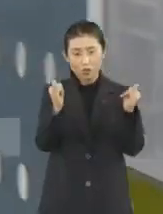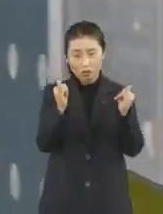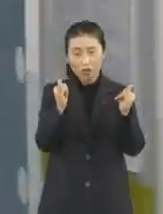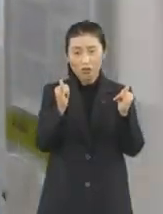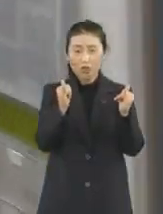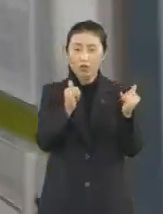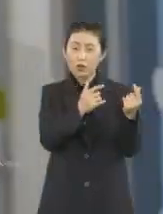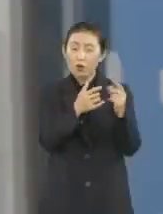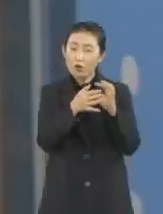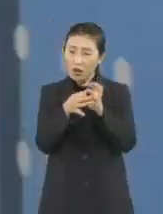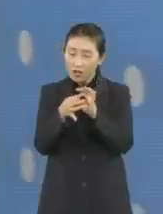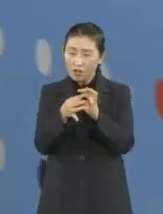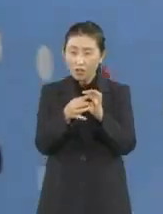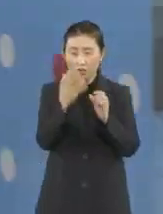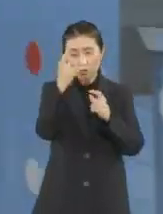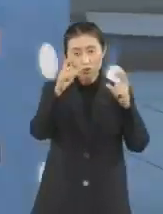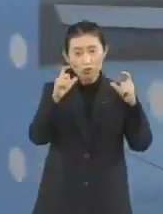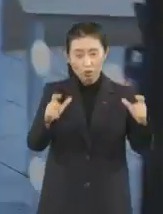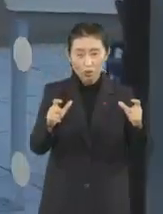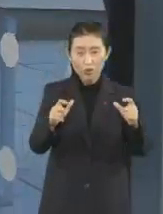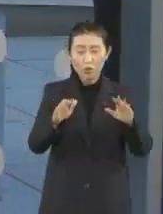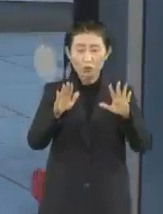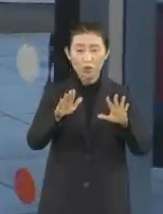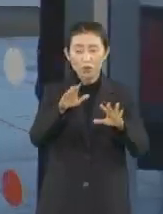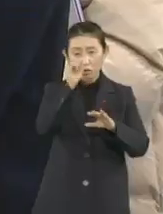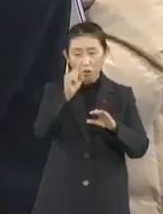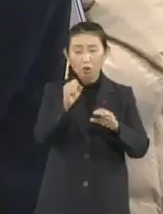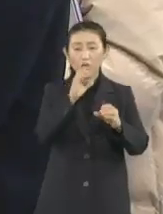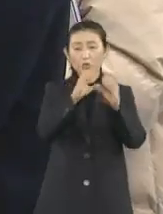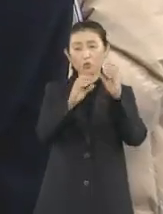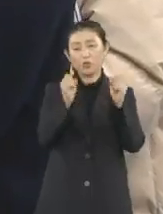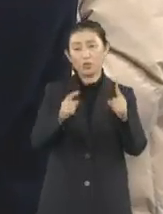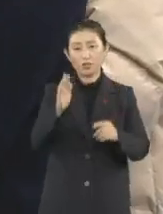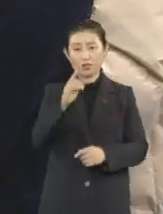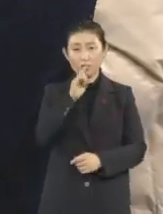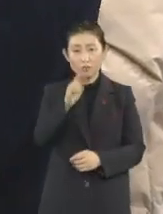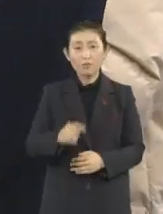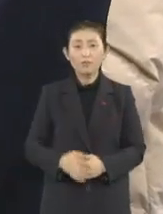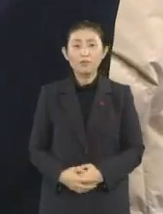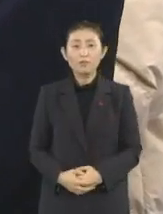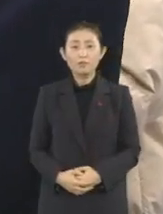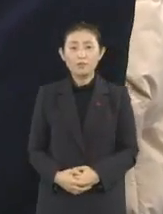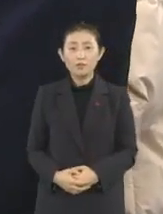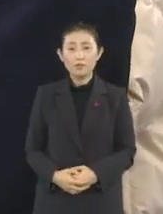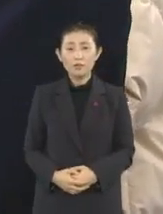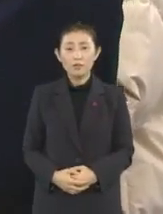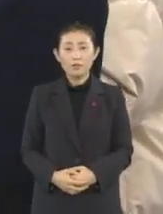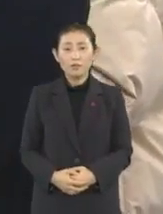주제로 진행된 만큼 충청 권과 부감 하는 계기가 됐다고 자평했다 입니다 dj b 김진석 입니다